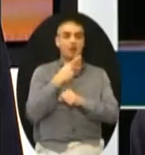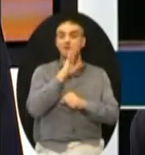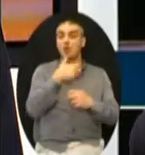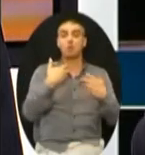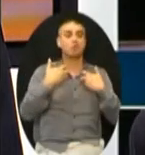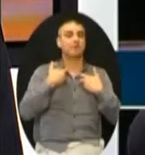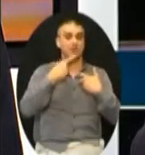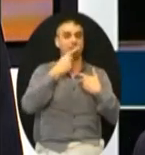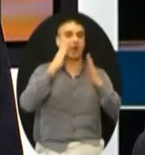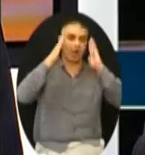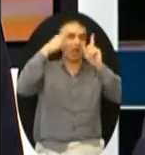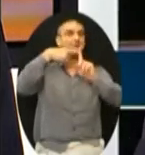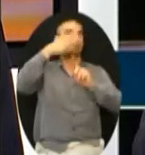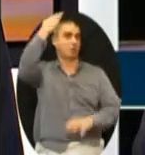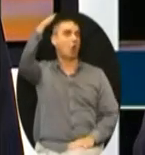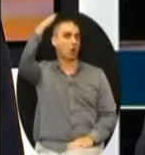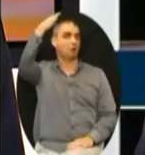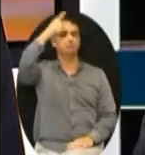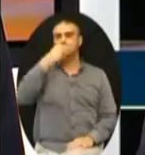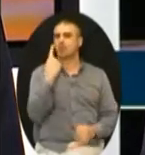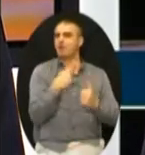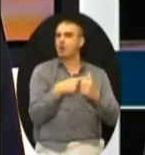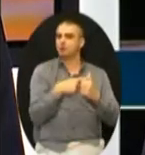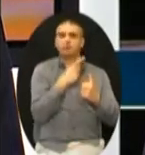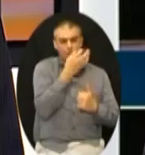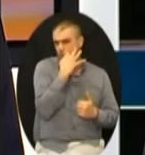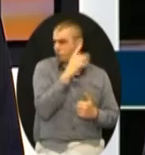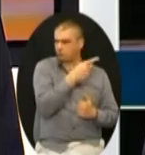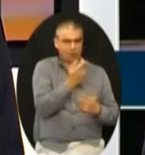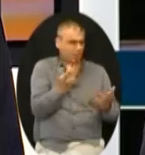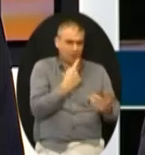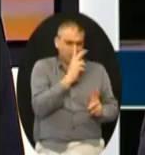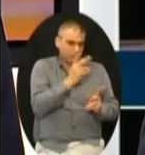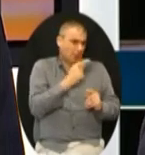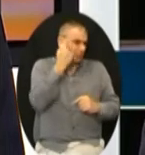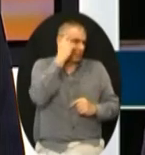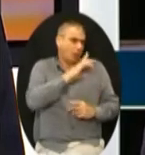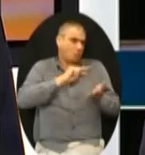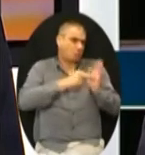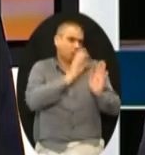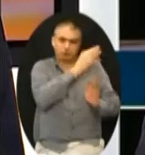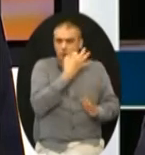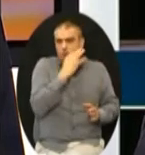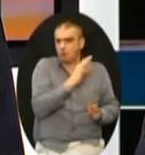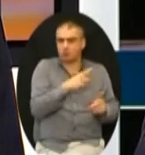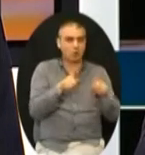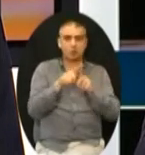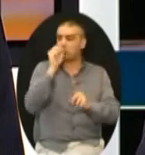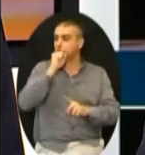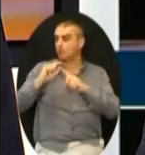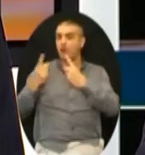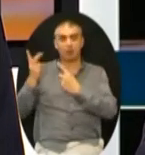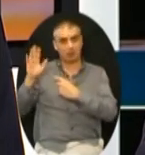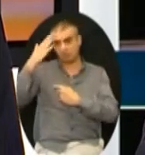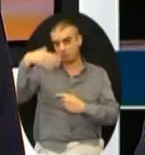שאפילו מופיעה בפני האפיפיור, אז זה דבר אחד. ובוודאי שמותר שהיא תוחז באיזושהי דעה פוליטית, כמו שזמר אחר